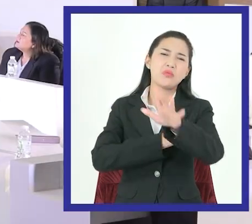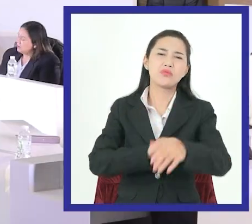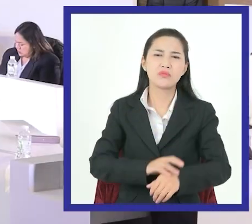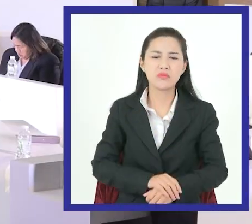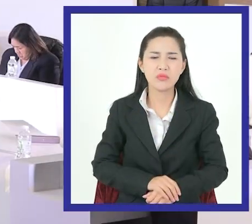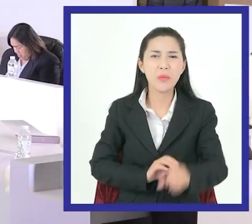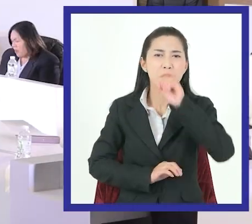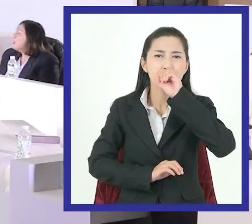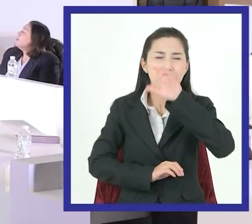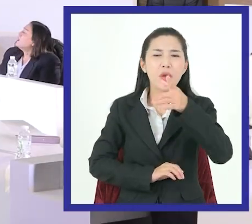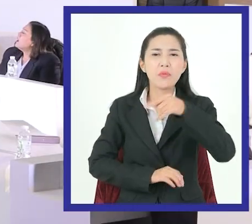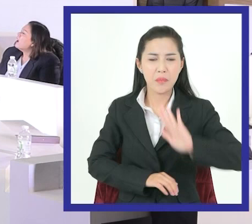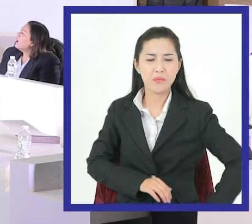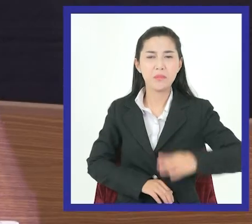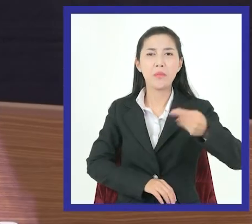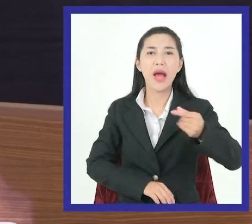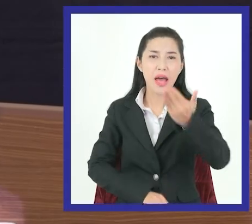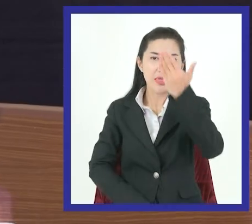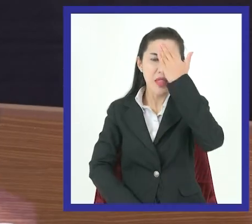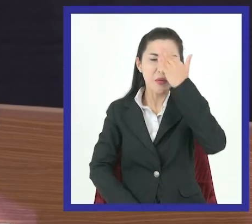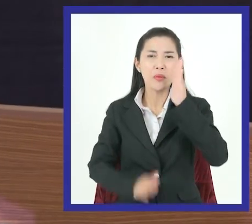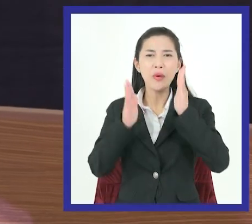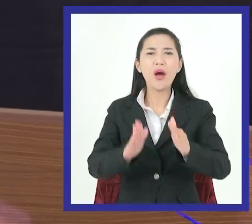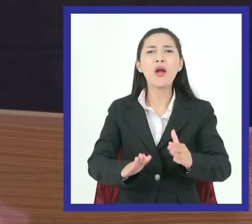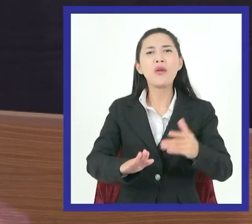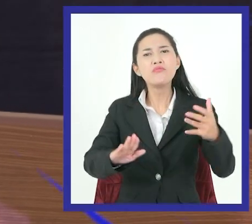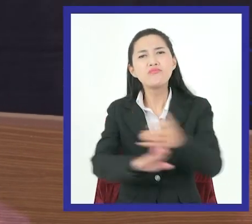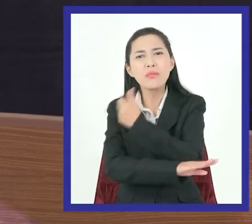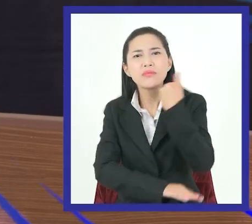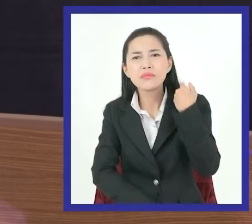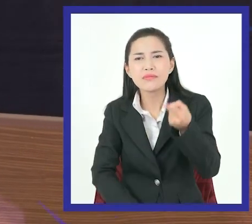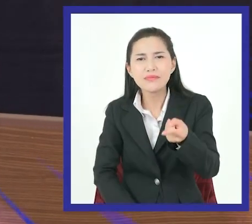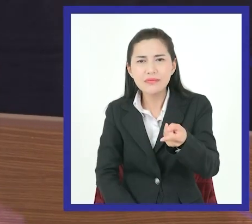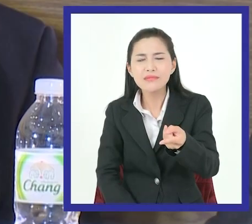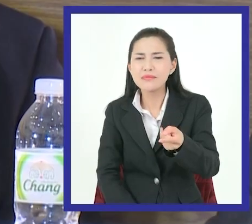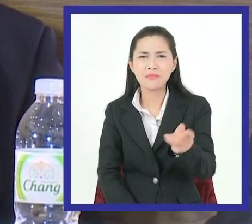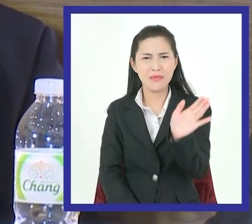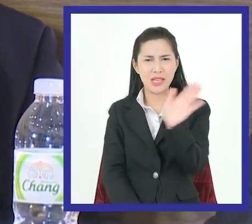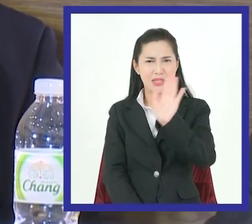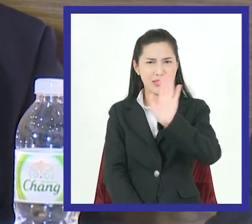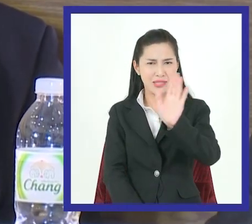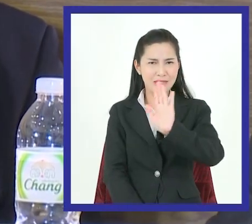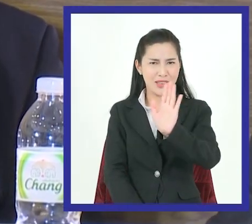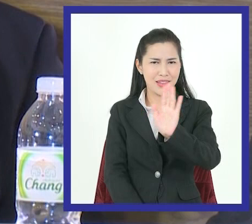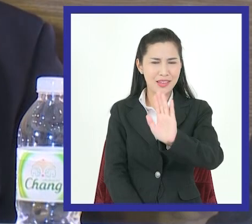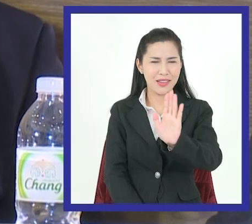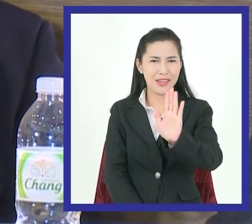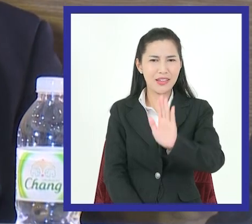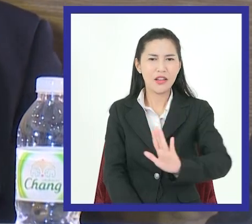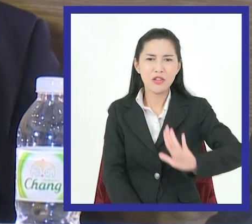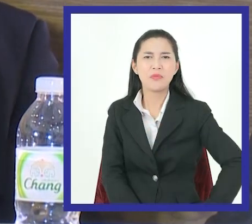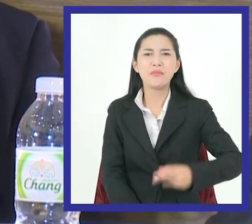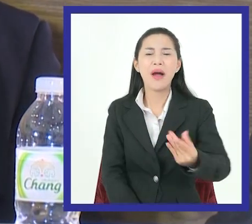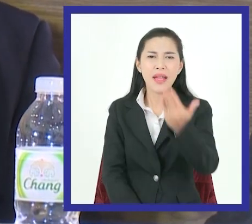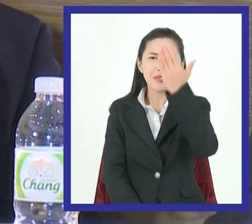ไหนครับไปบอกว่าหมาหน้าหมู่บ้านเป็นผู้มีอิทธิพลไม่ใช่หล่ะครับหมา